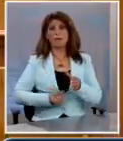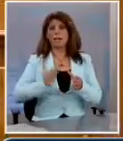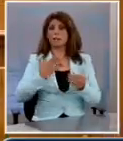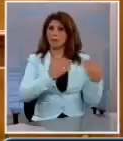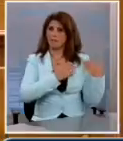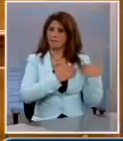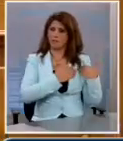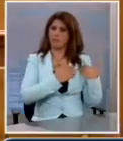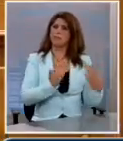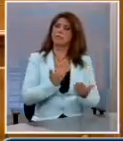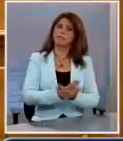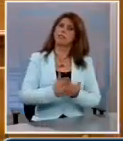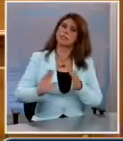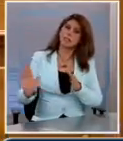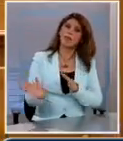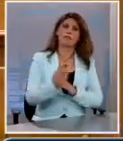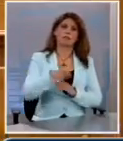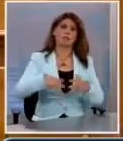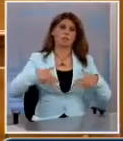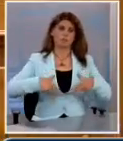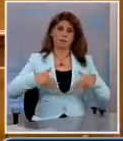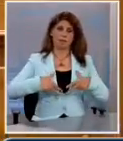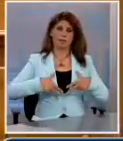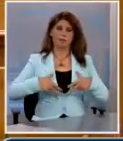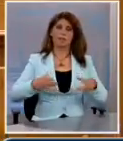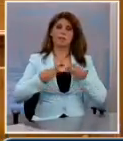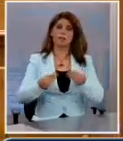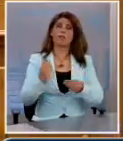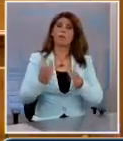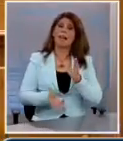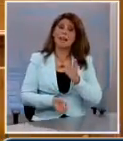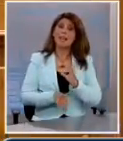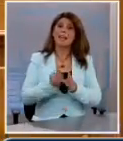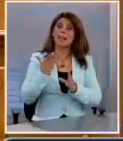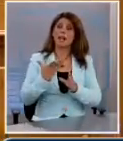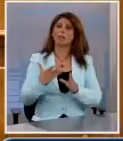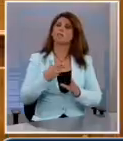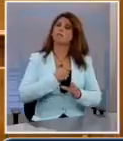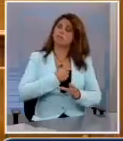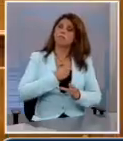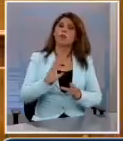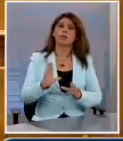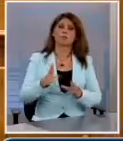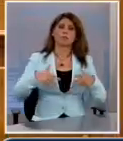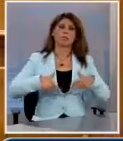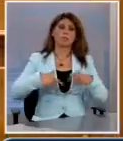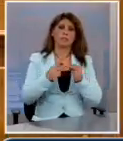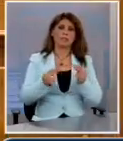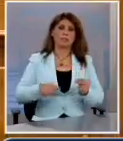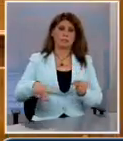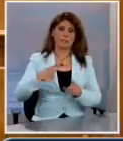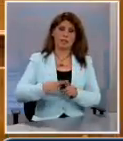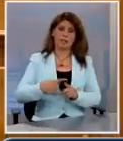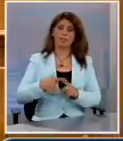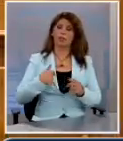ευθύνης ζήτησα να φύγει αυτή η κυβέρνηση για να δοθεί μια νέα αξιόπιστη κυβερνητική λύση στη χώρα.